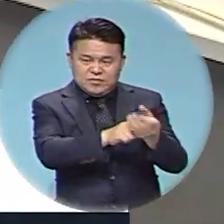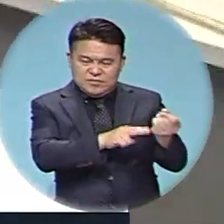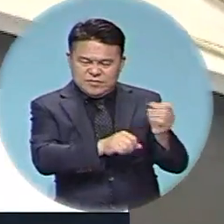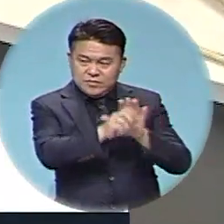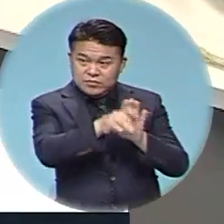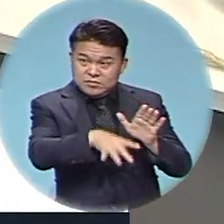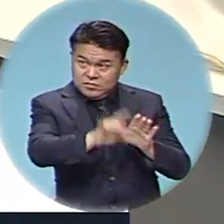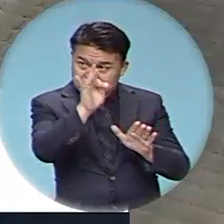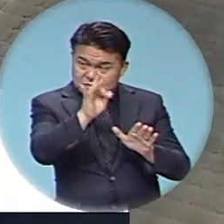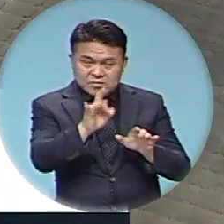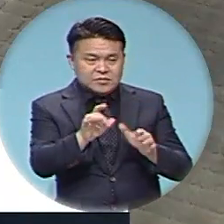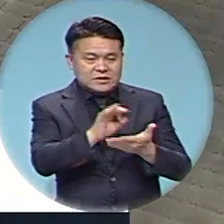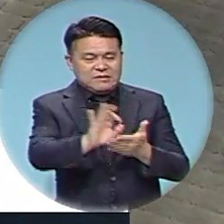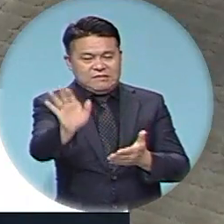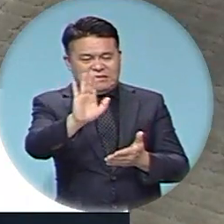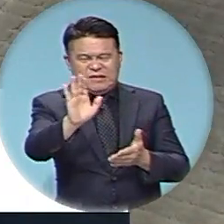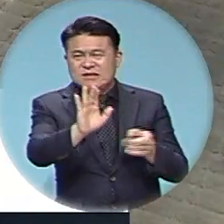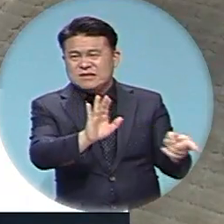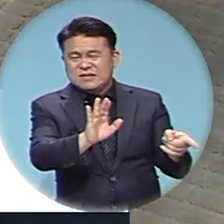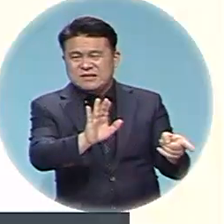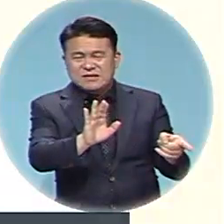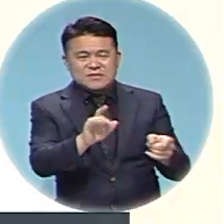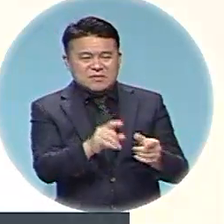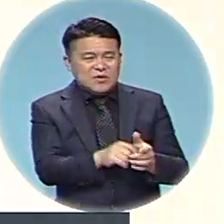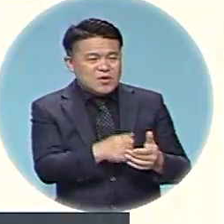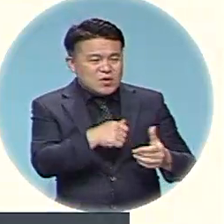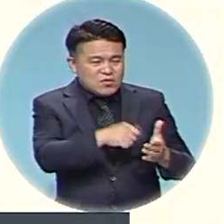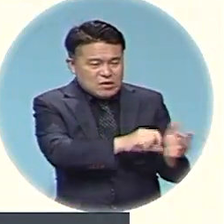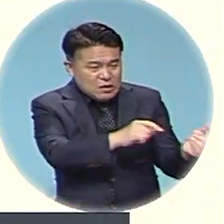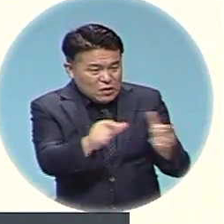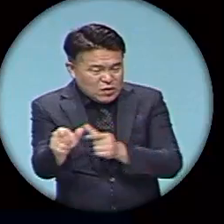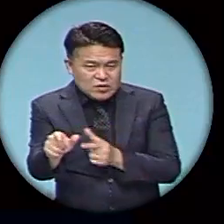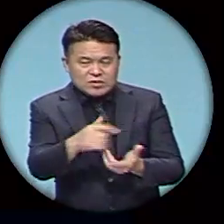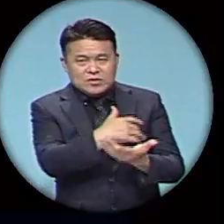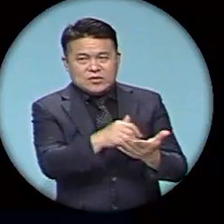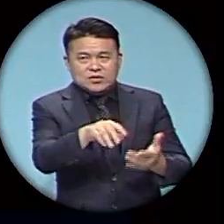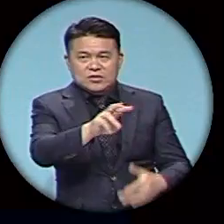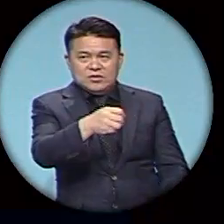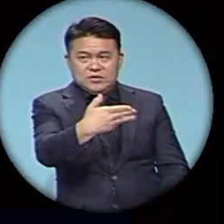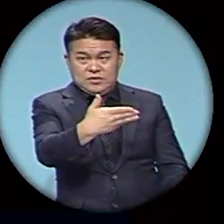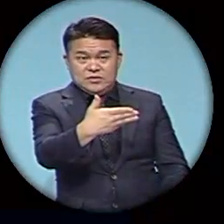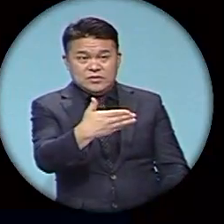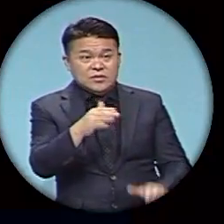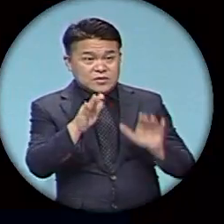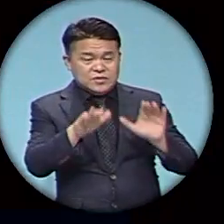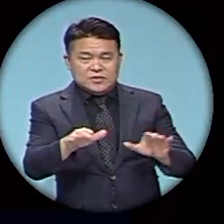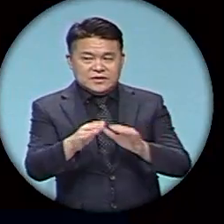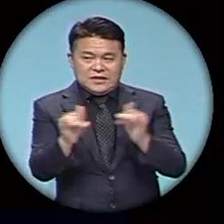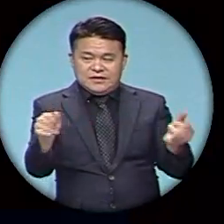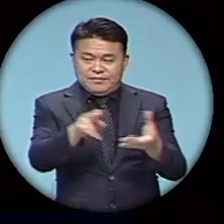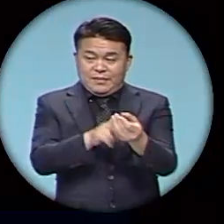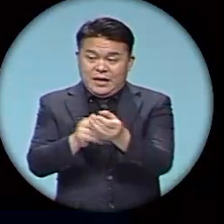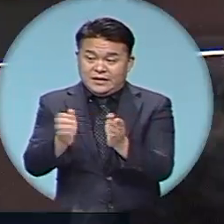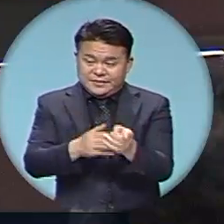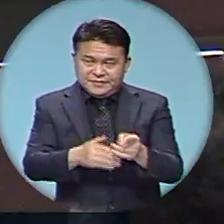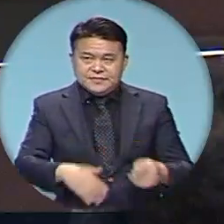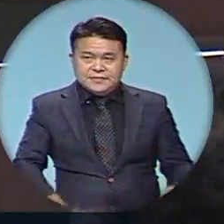처음으로 이제는 사용하지 않게 된 육해공 자위대의 장비 29개 품목을 일반인에게 판매한